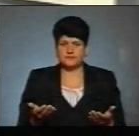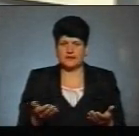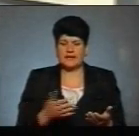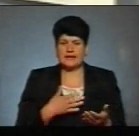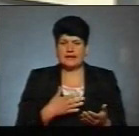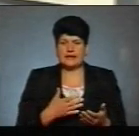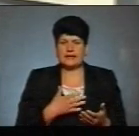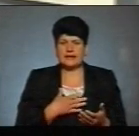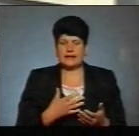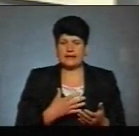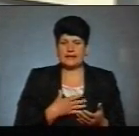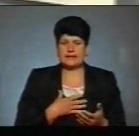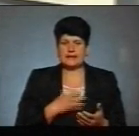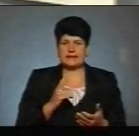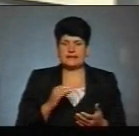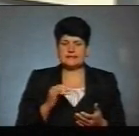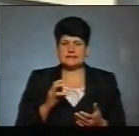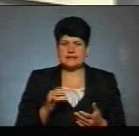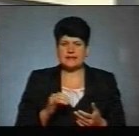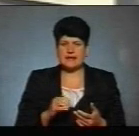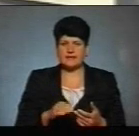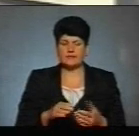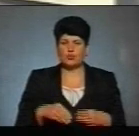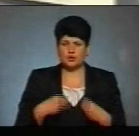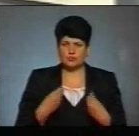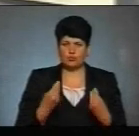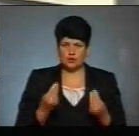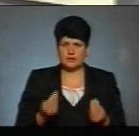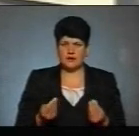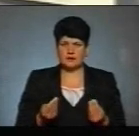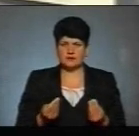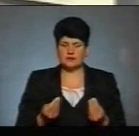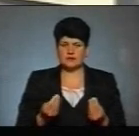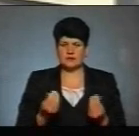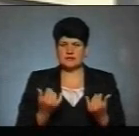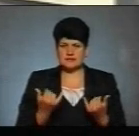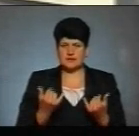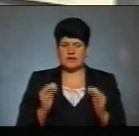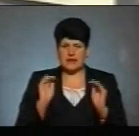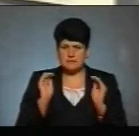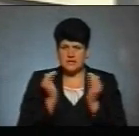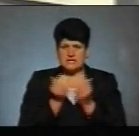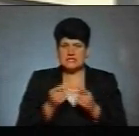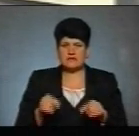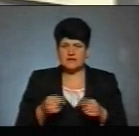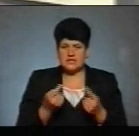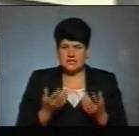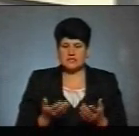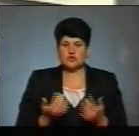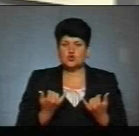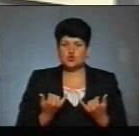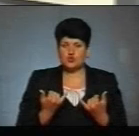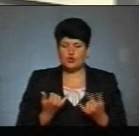кисневі, ми можемо подати кисень, зараз якраз реанімаційне відділення. Тому що сьогодні